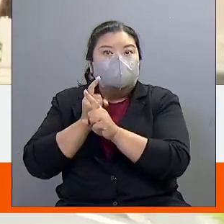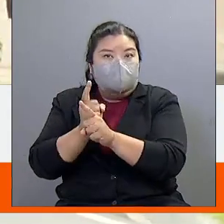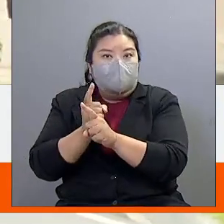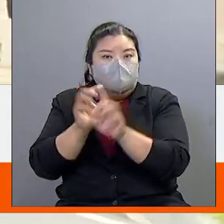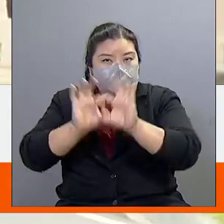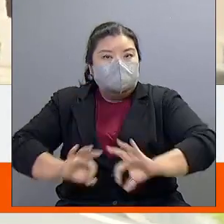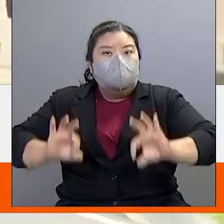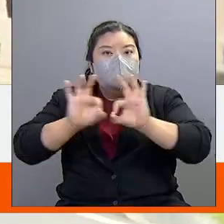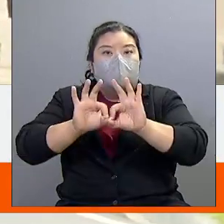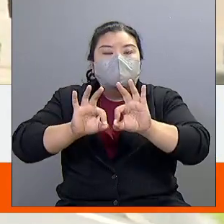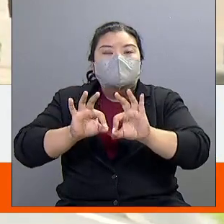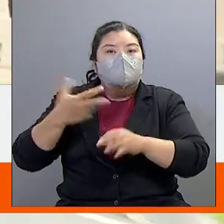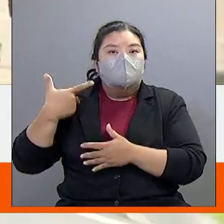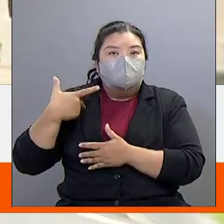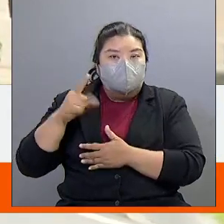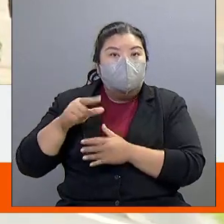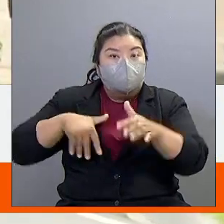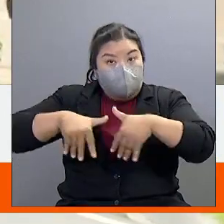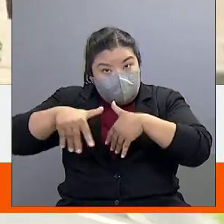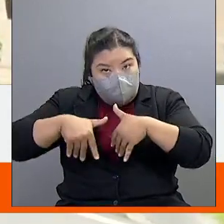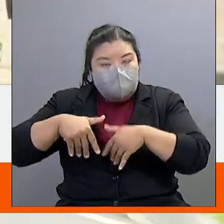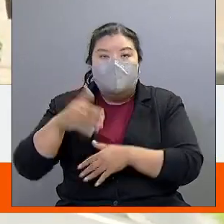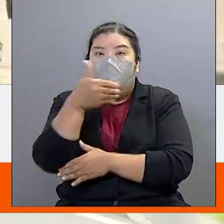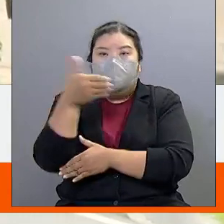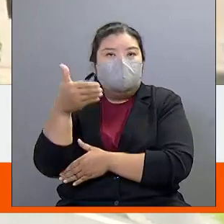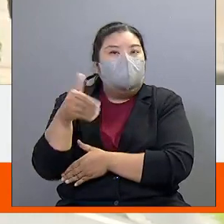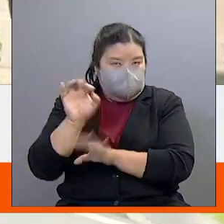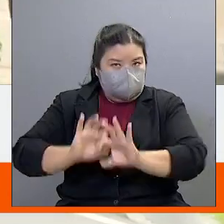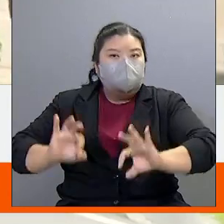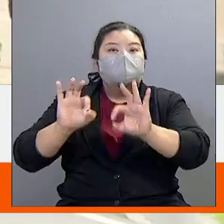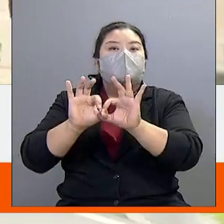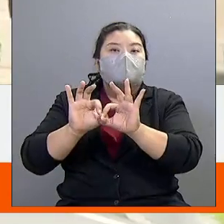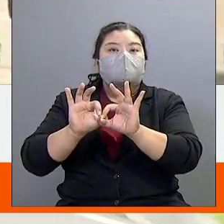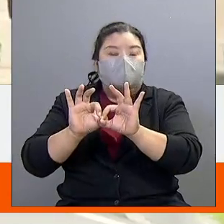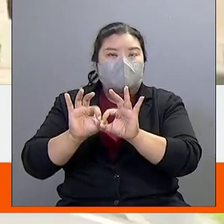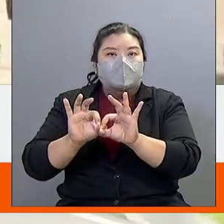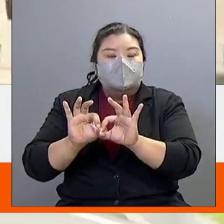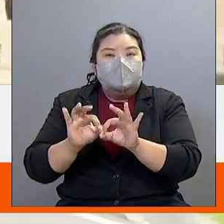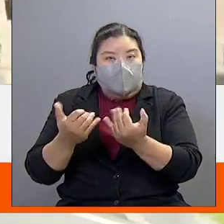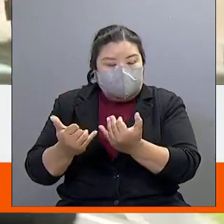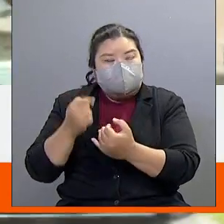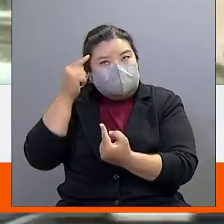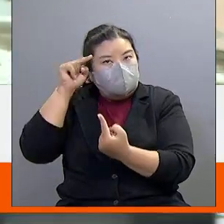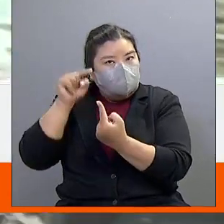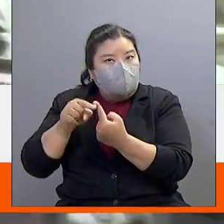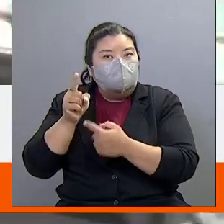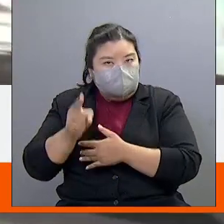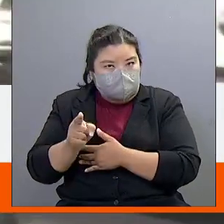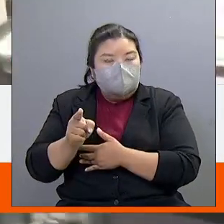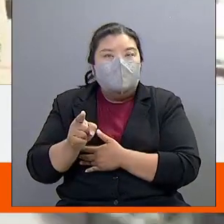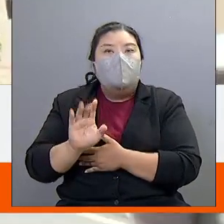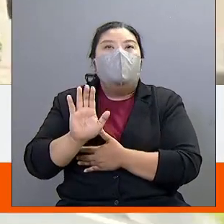รวมยึดประโยชน์อนาคตของประเทศเป็นหลักซึ่งอันนี้ก็เป็นจุดยืนที่เราก็